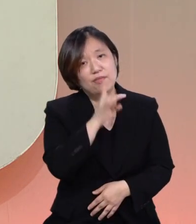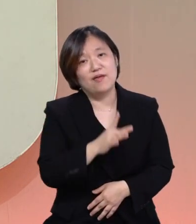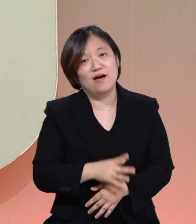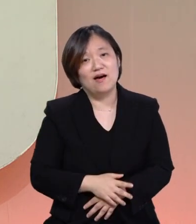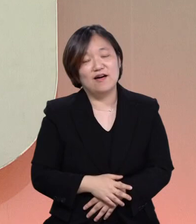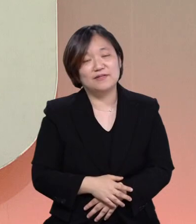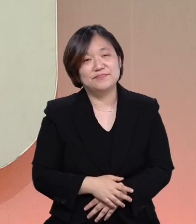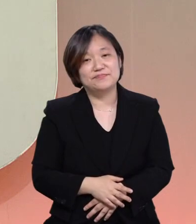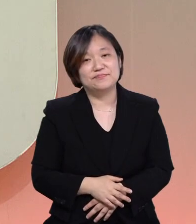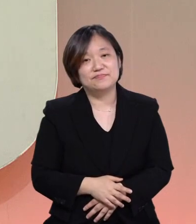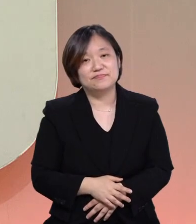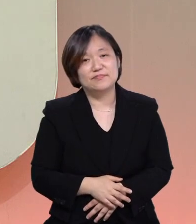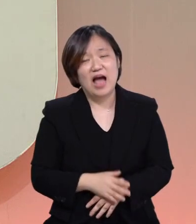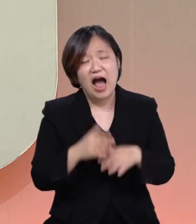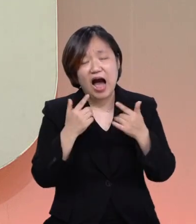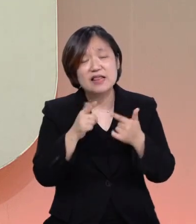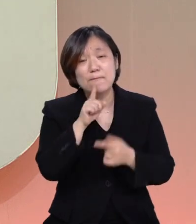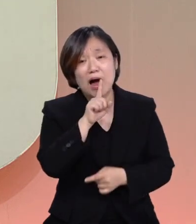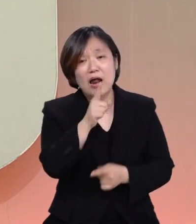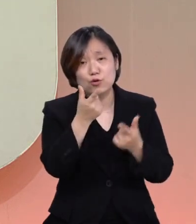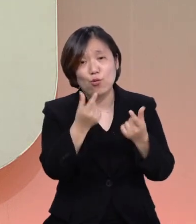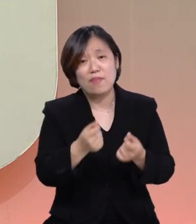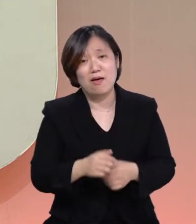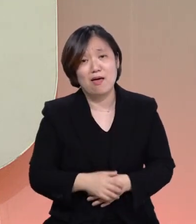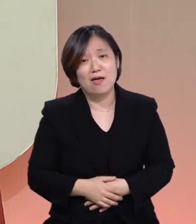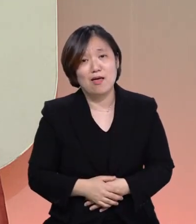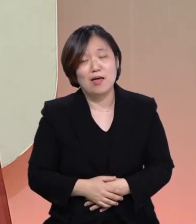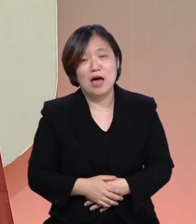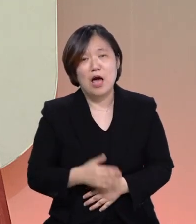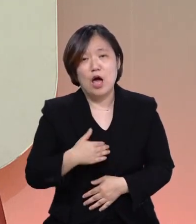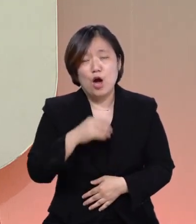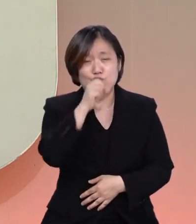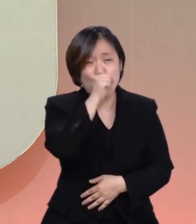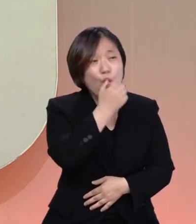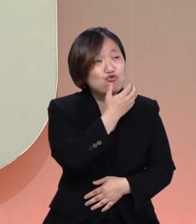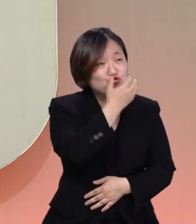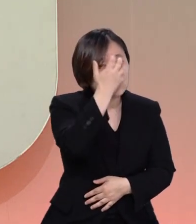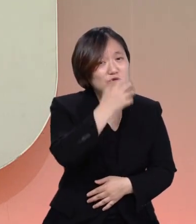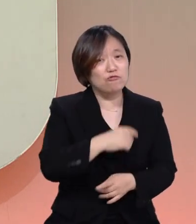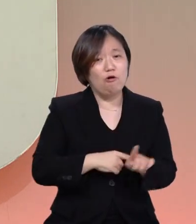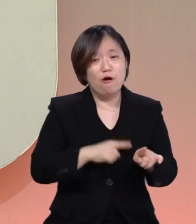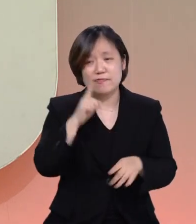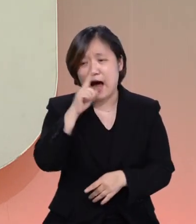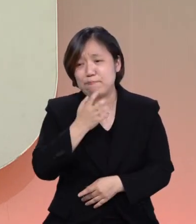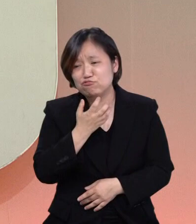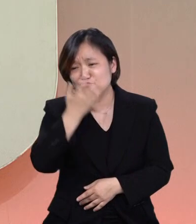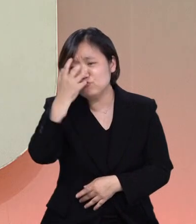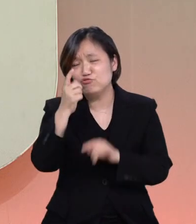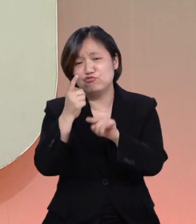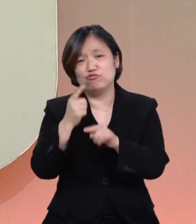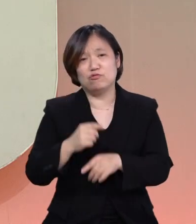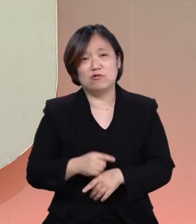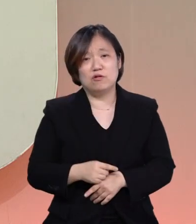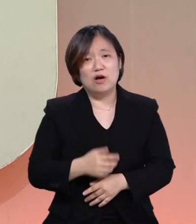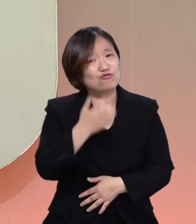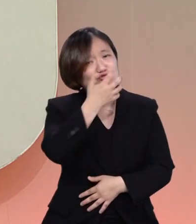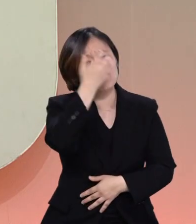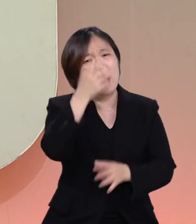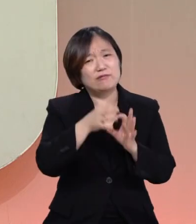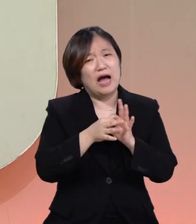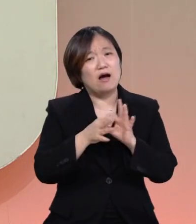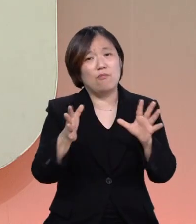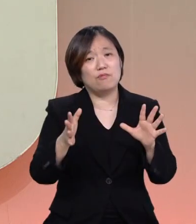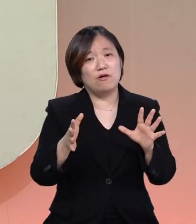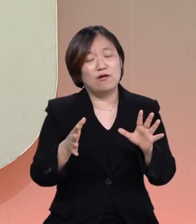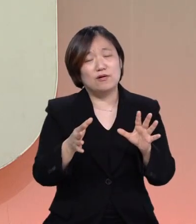된다 늘 말씀드리지만 좋은 꿈을 꾸던 나쁜 꿈을 꾸던 꿈하고 상관없이